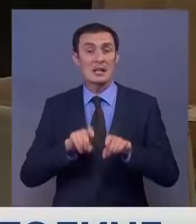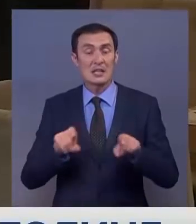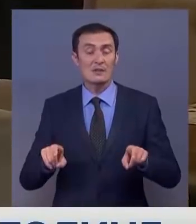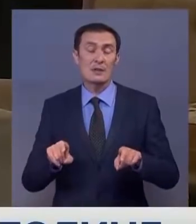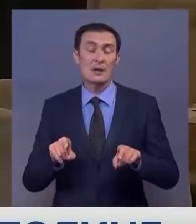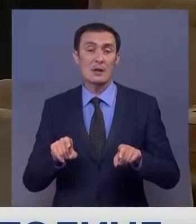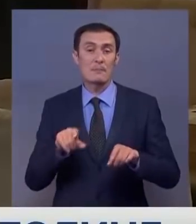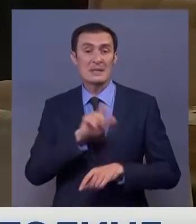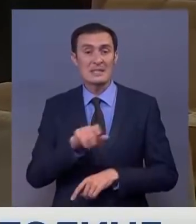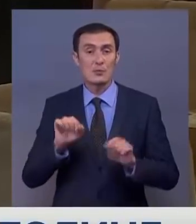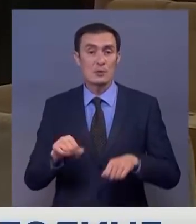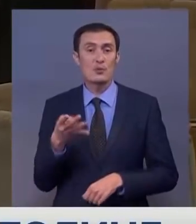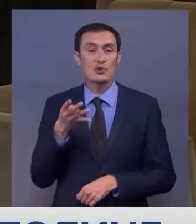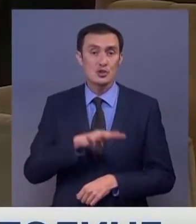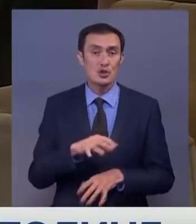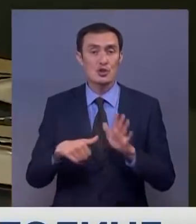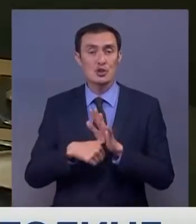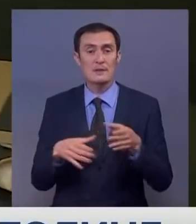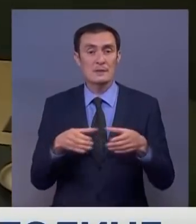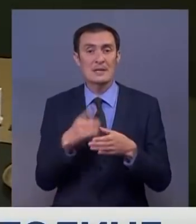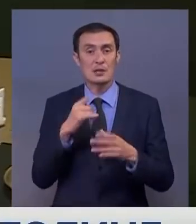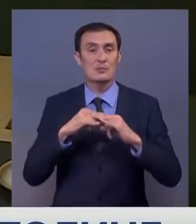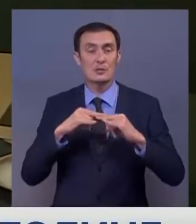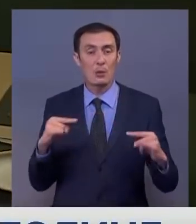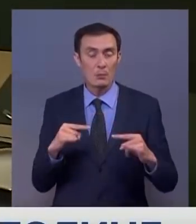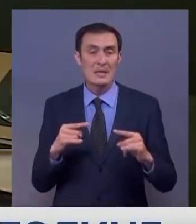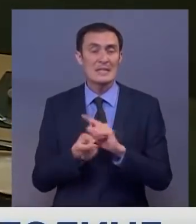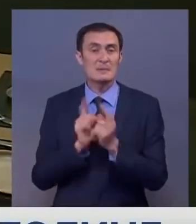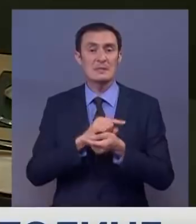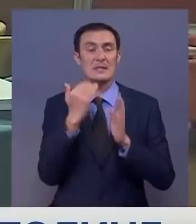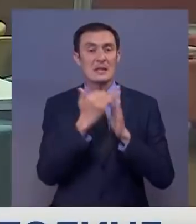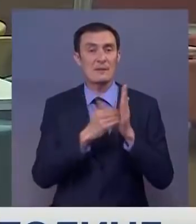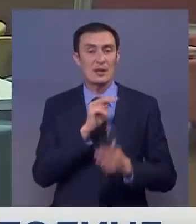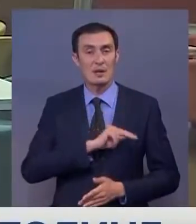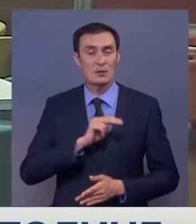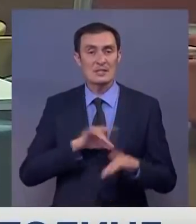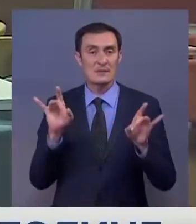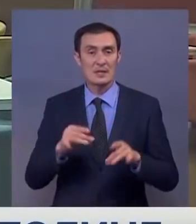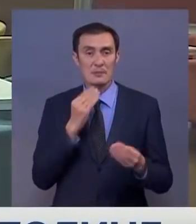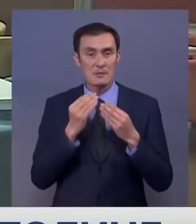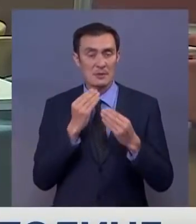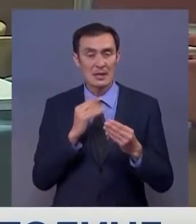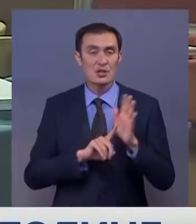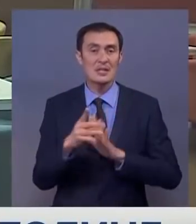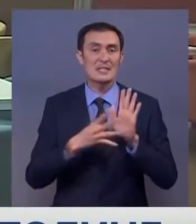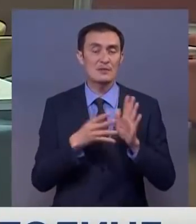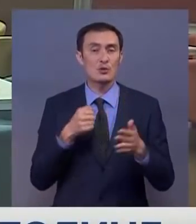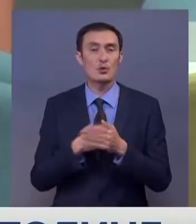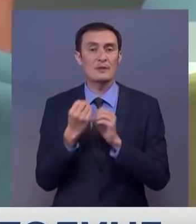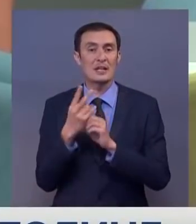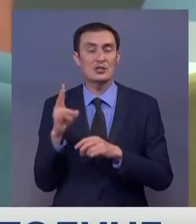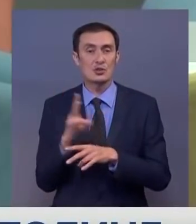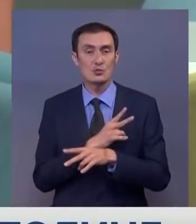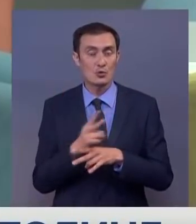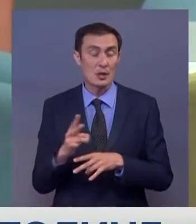посетителей можно по 4-6 человек за одним столом. Изменился и график работы заведений общественного питания с 9 до 12